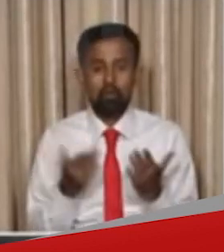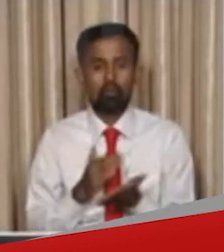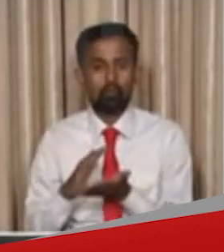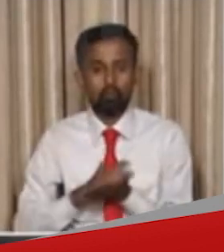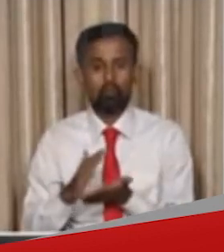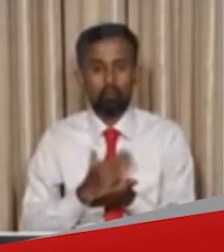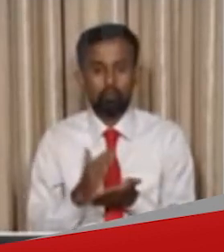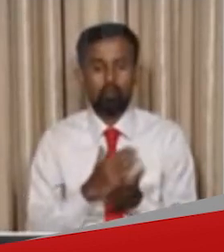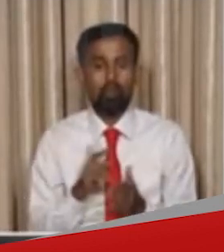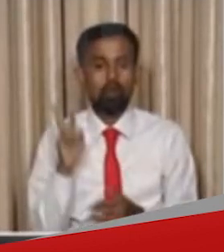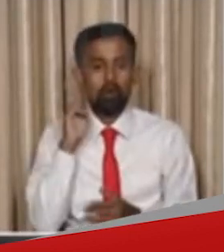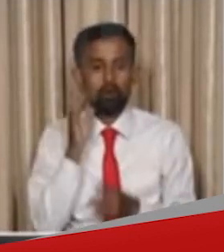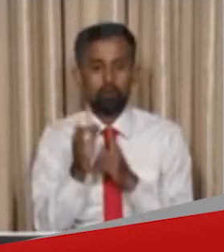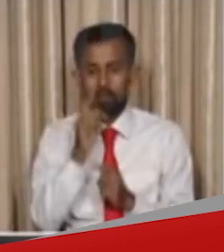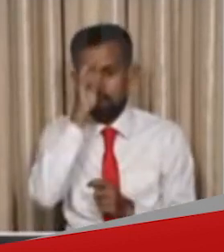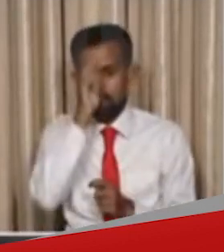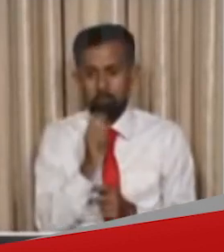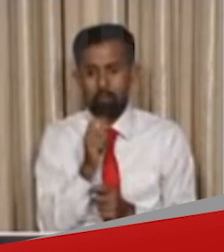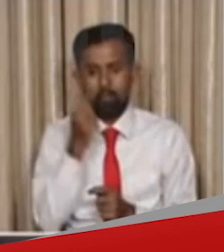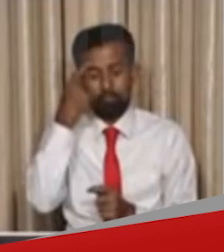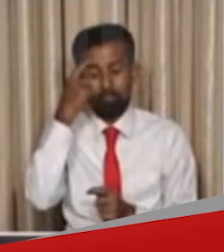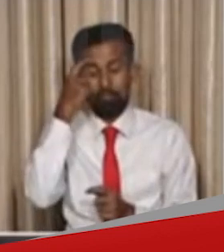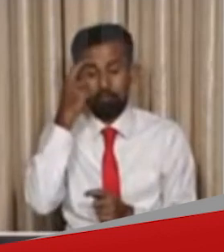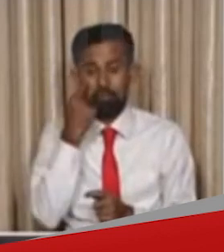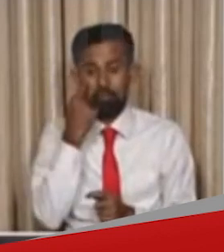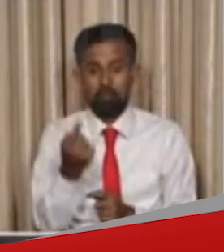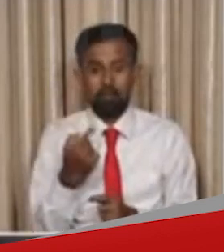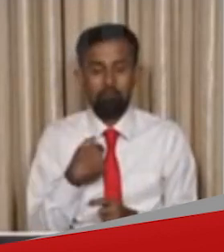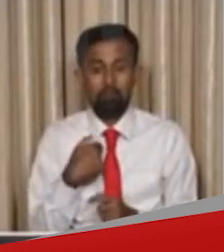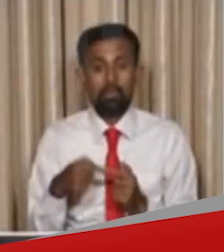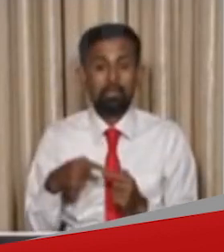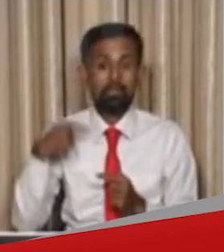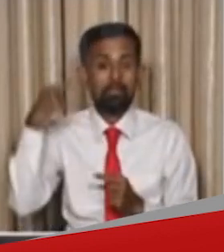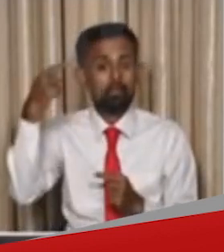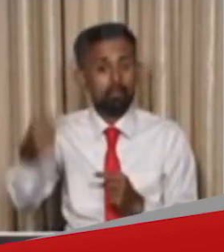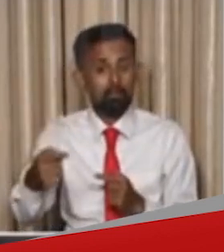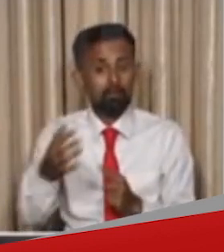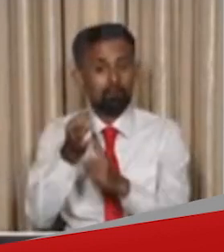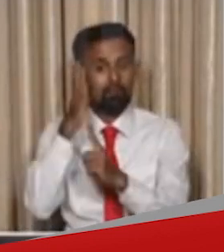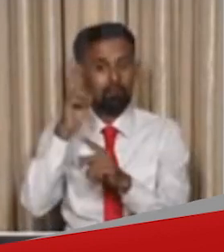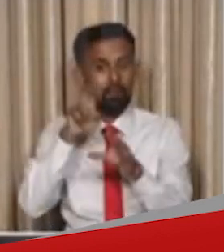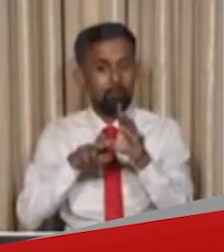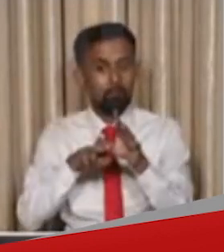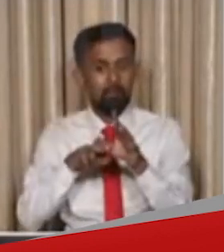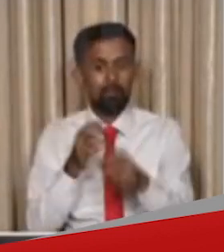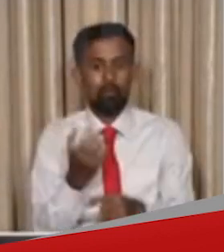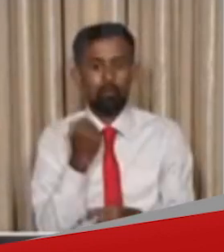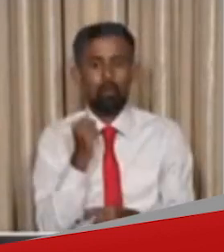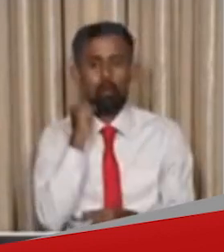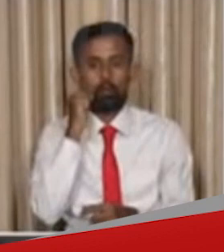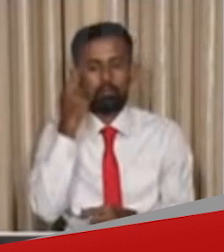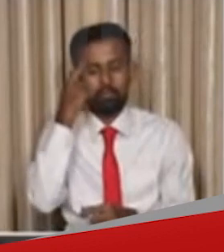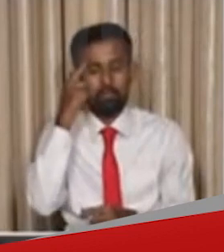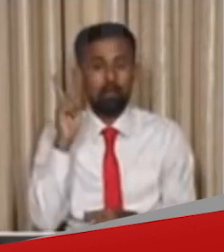කරන්න ගියමින් අද රනිල් වික්‍රමසිංහ ජනාධිපතිවරයා හීන දකිනවා. කොහොමද මම ඊළඟ පාර ජනාධිපති පුඩු වෙන්නේ කියන එක. රනිල්